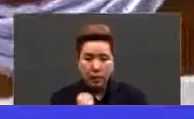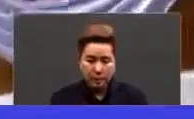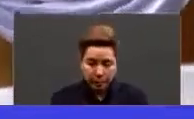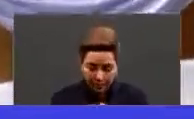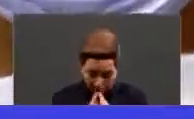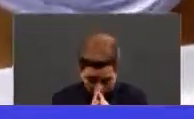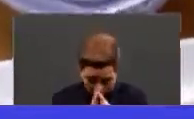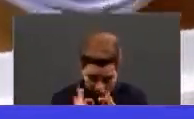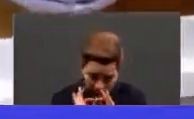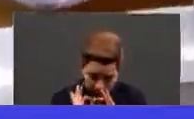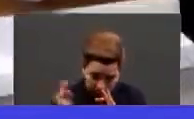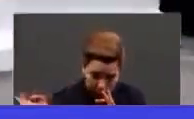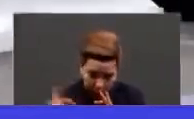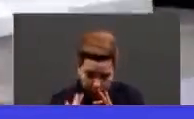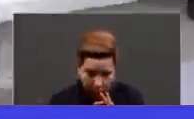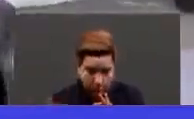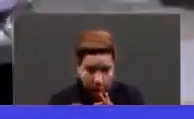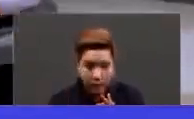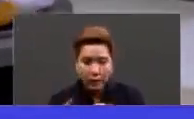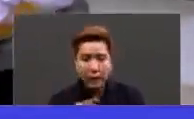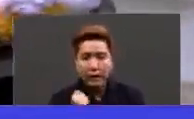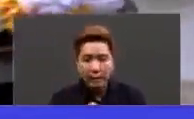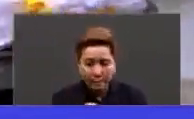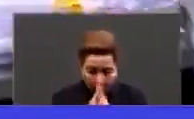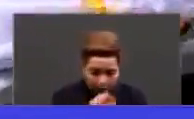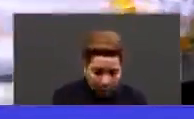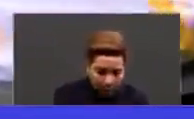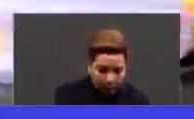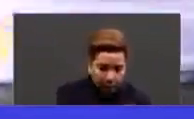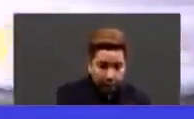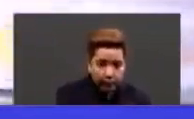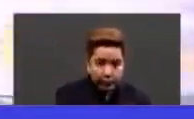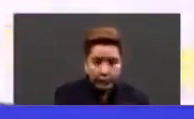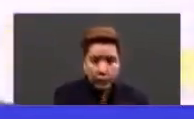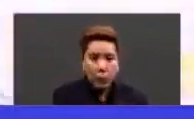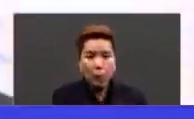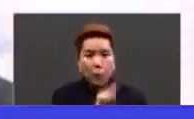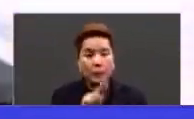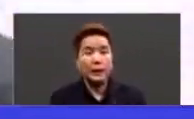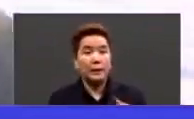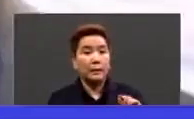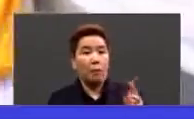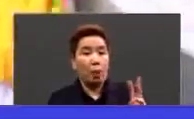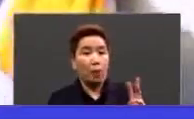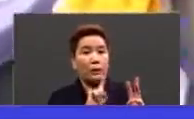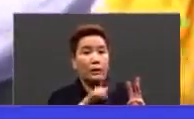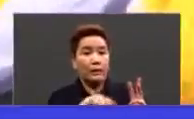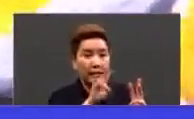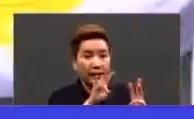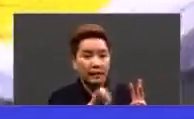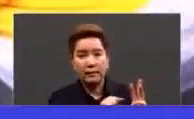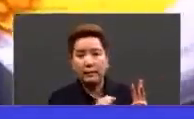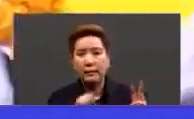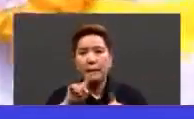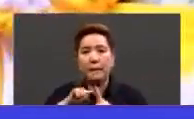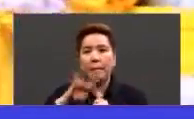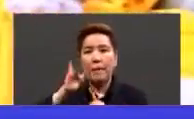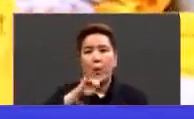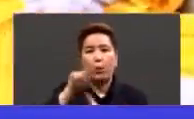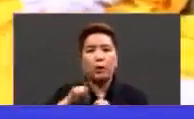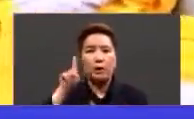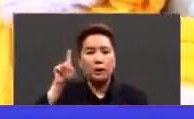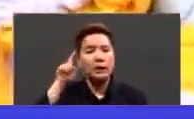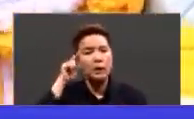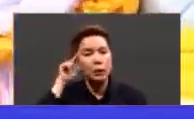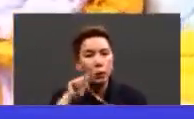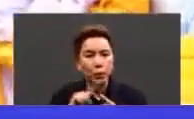การเชิญชวนให้พุทธศาสนิกชนนั้นร่วมกิจกรรมทางพระพุทธศาสนาเป็นการให้ทานรักษาศีลล